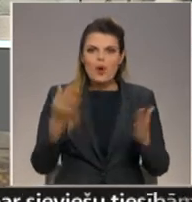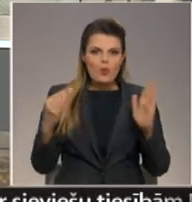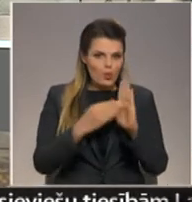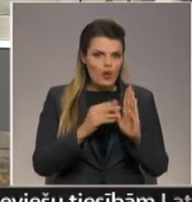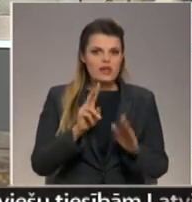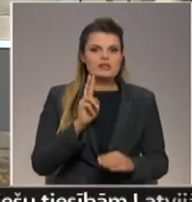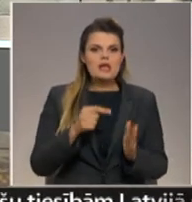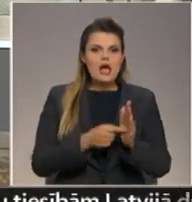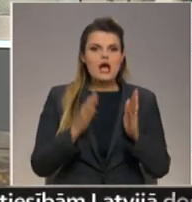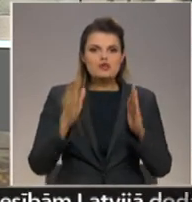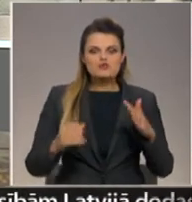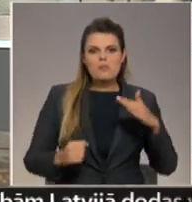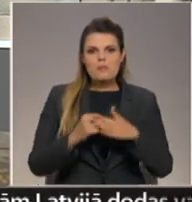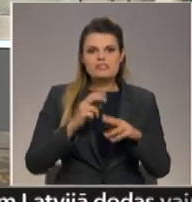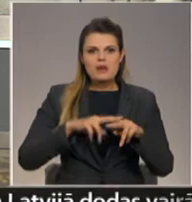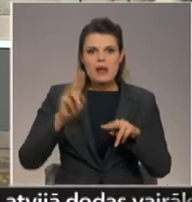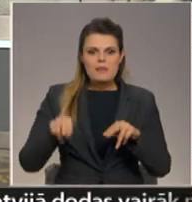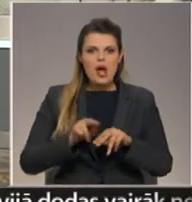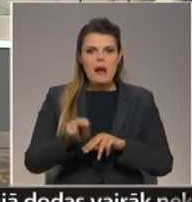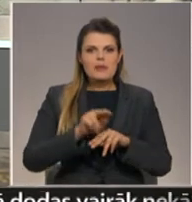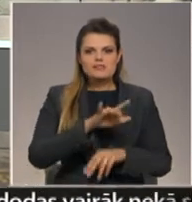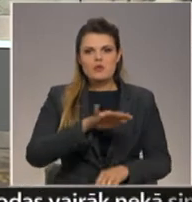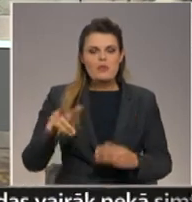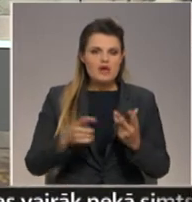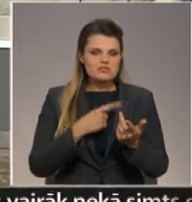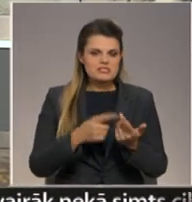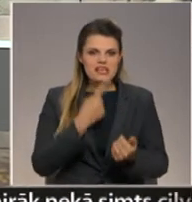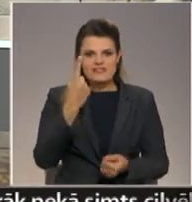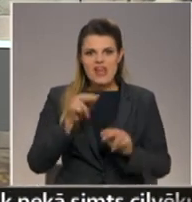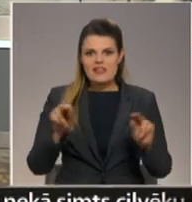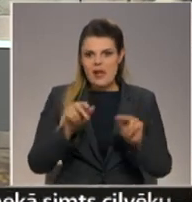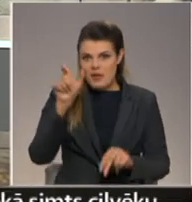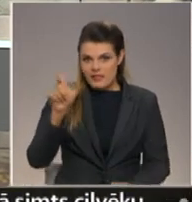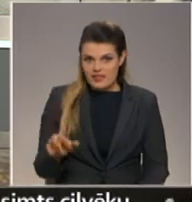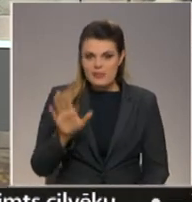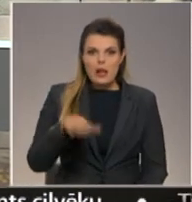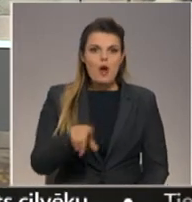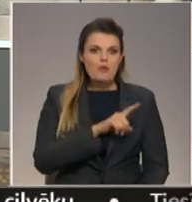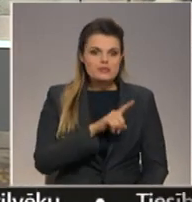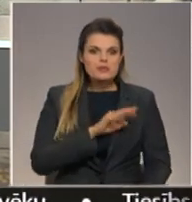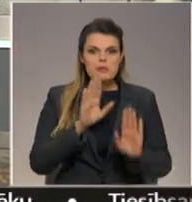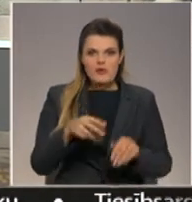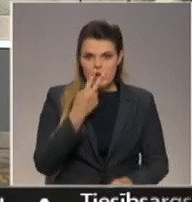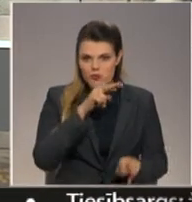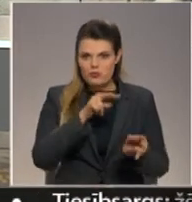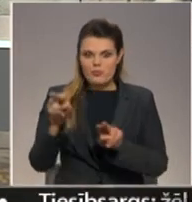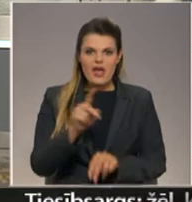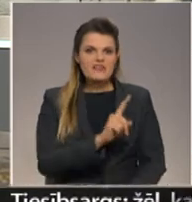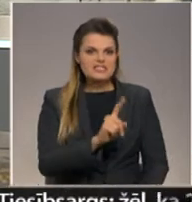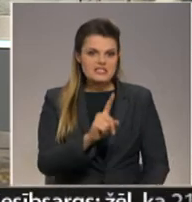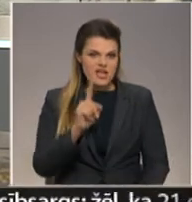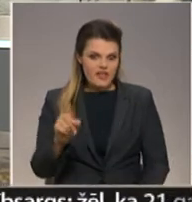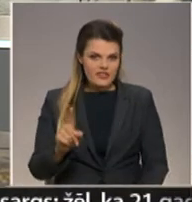neesot norādīts, kāds būtu maksimāli pieļaujamais apmācāmo bērnu skaits vienam trenerim, lai uzmanību varētu pievērst katram.